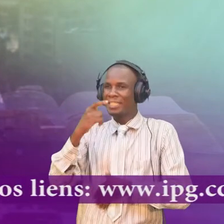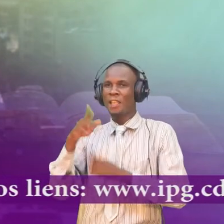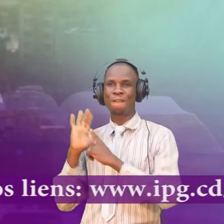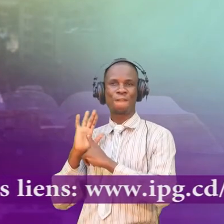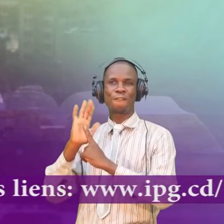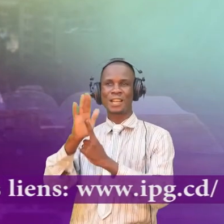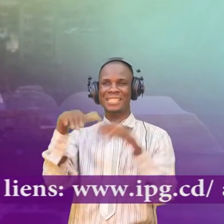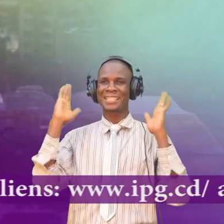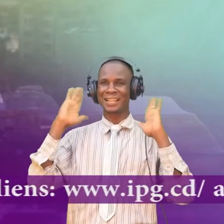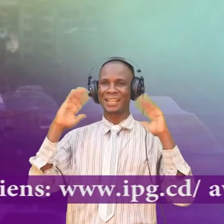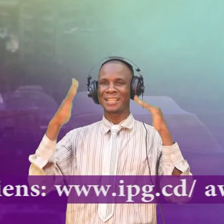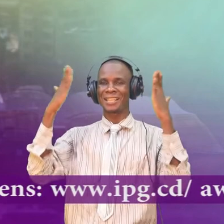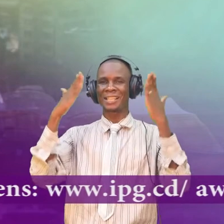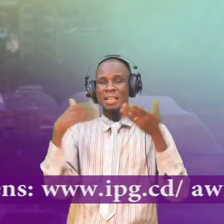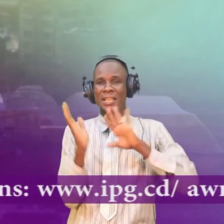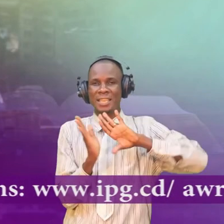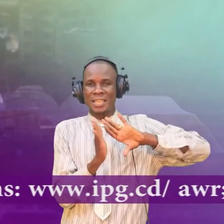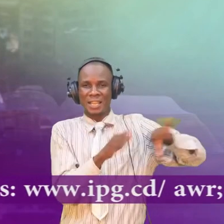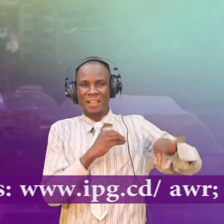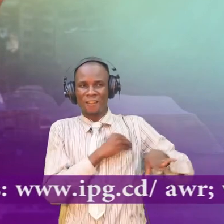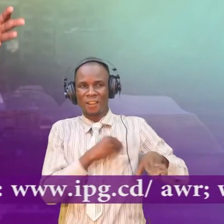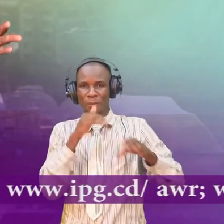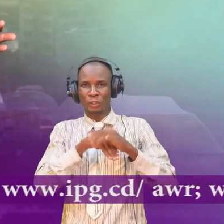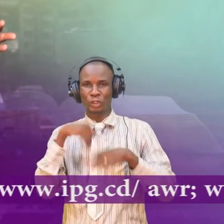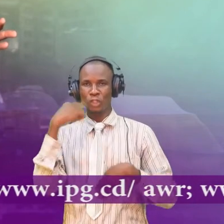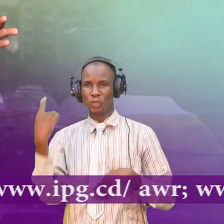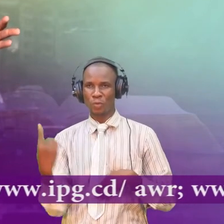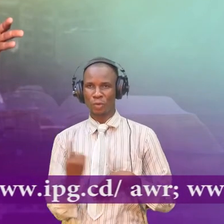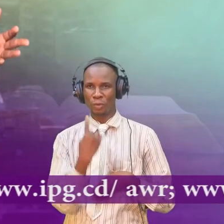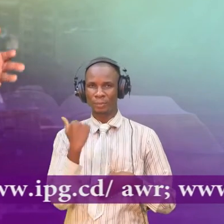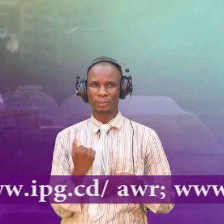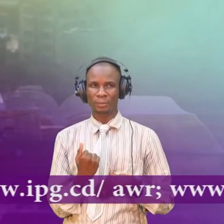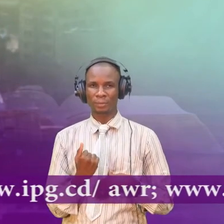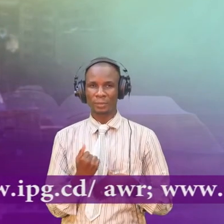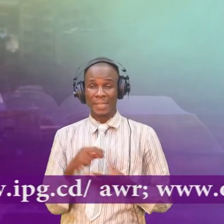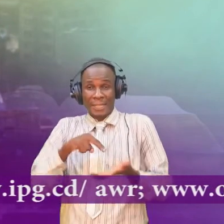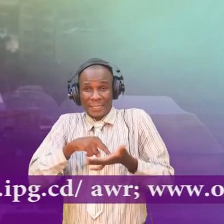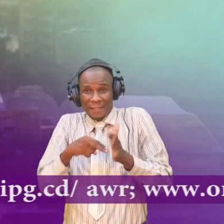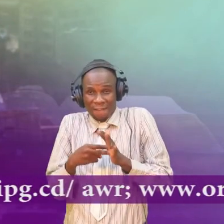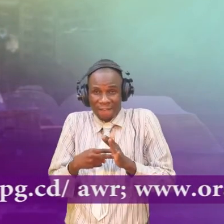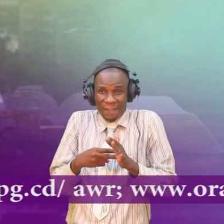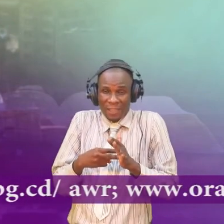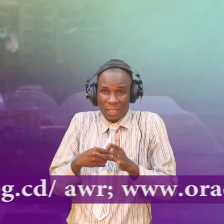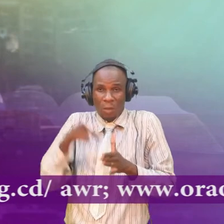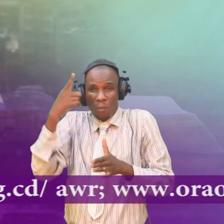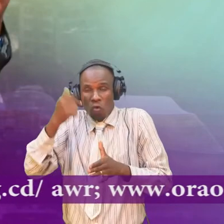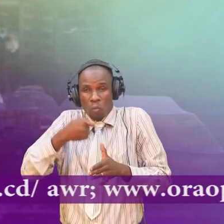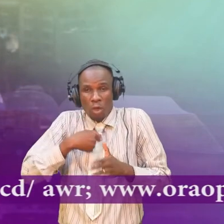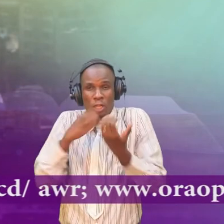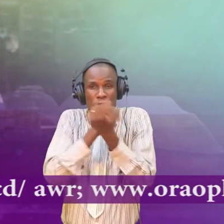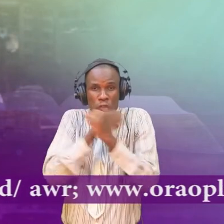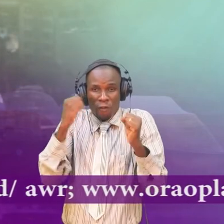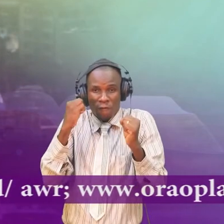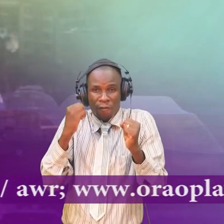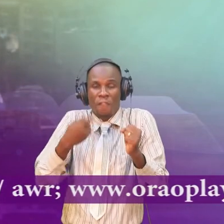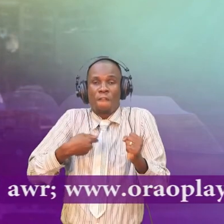Msalaba ulitimiza mpango wa Mungu kwa njia mbalimbali. Il a accompli cette mission que Dieu a accompli pour